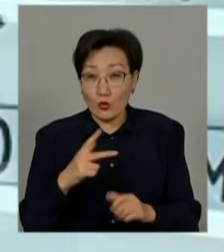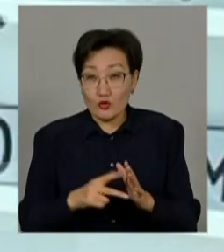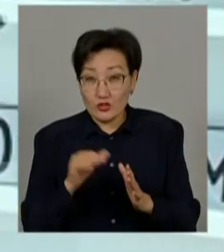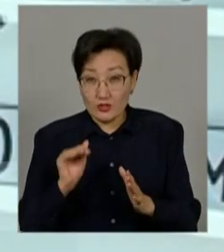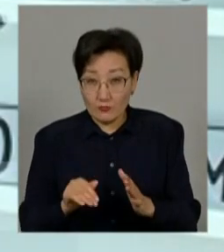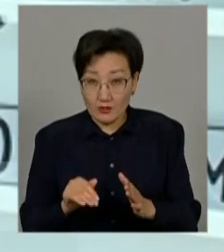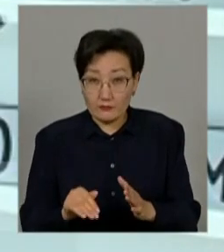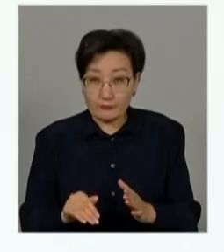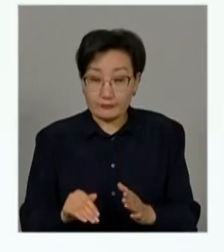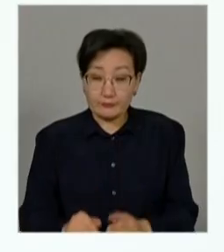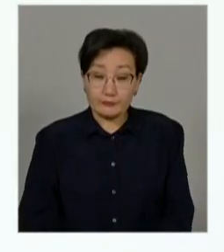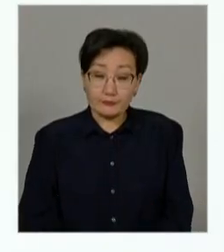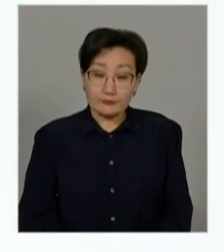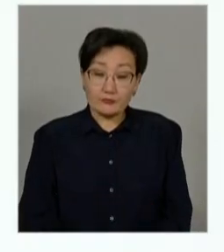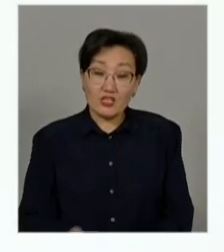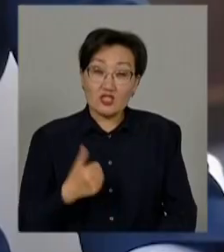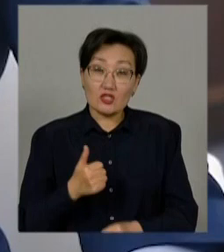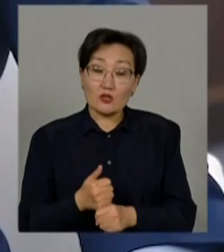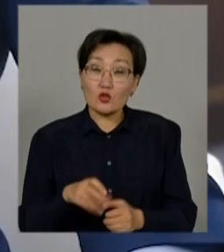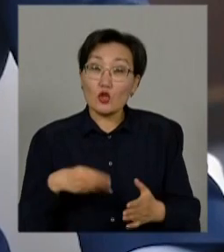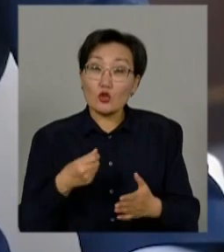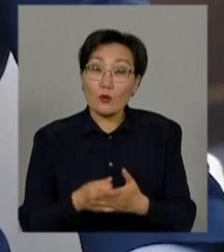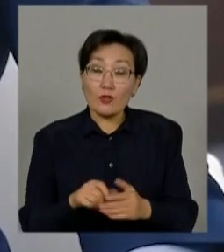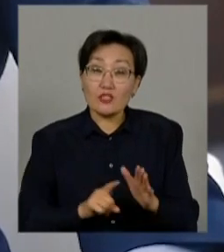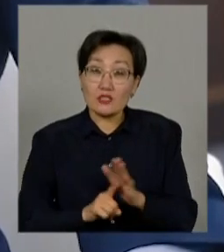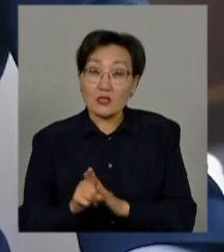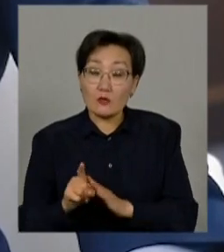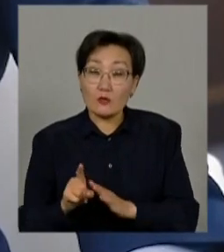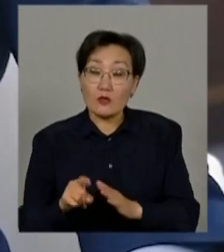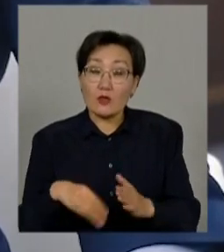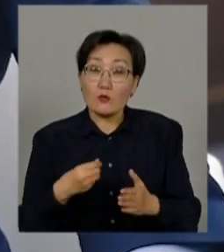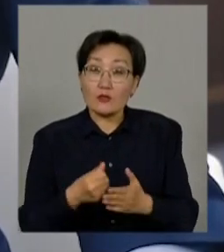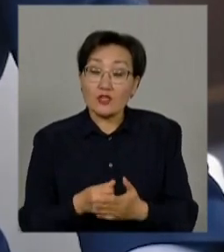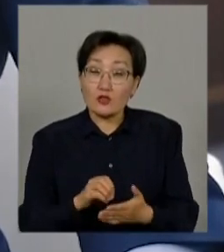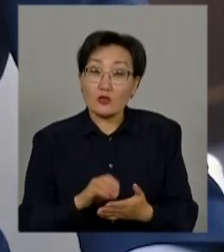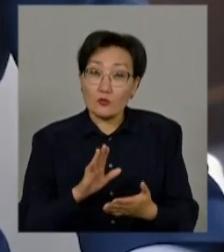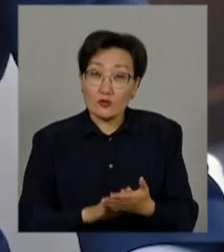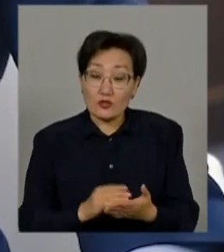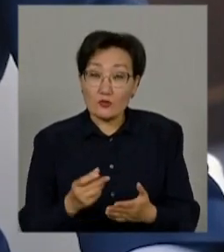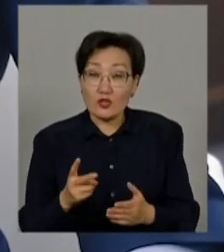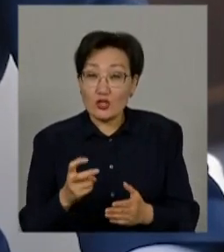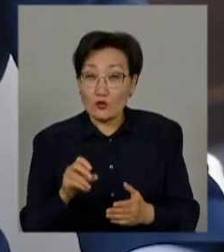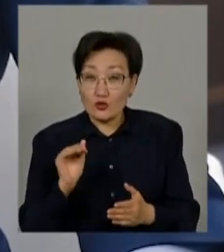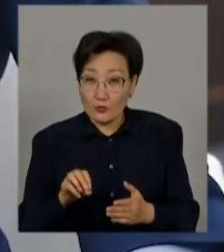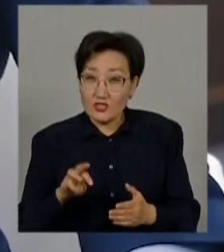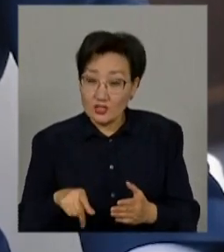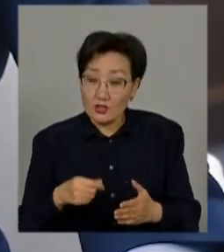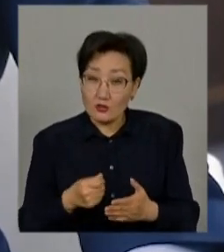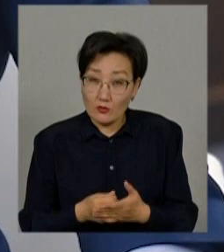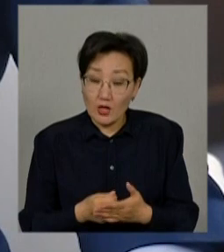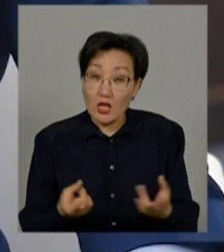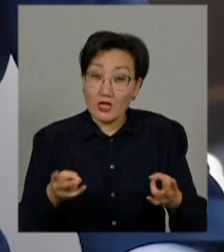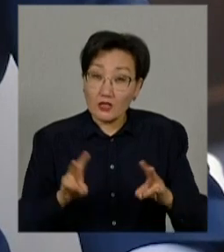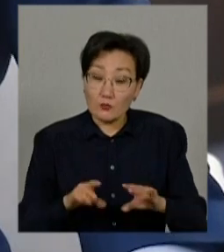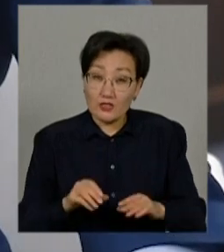жетті. Негізгі төлем бастабақы тіркеу үшін алым ол 200 мың теңгені құрайды.